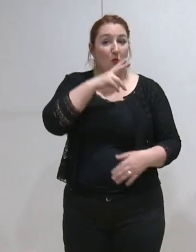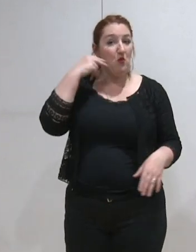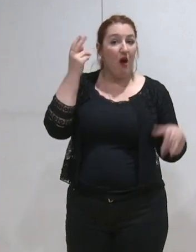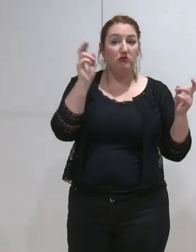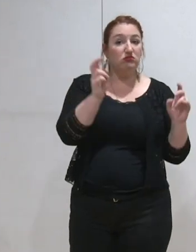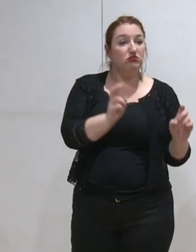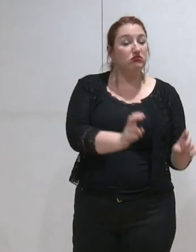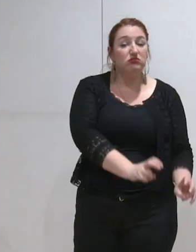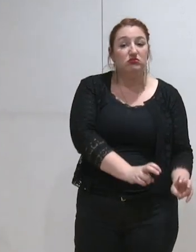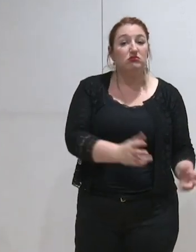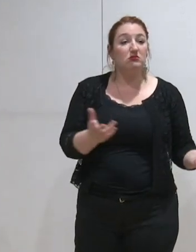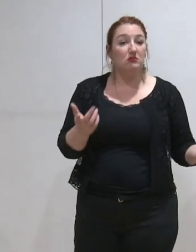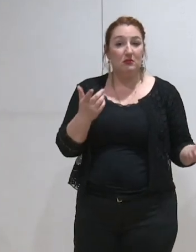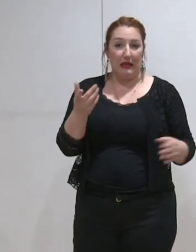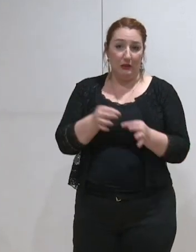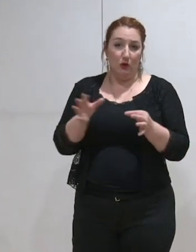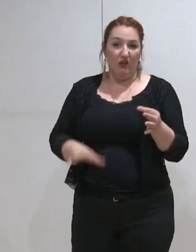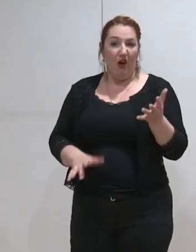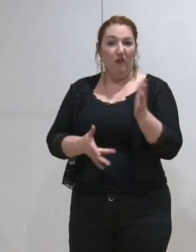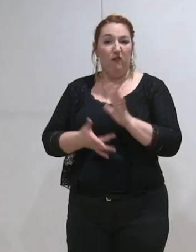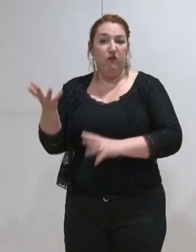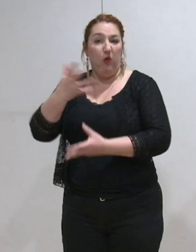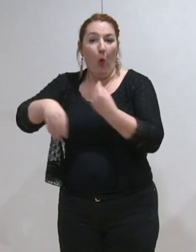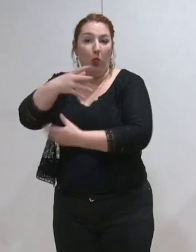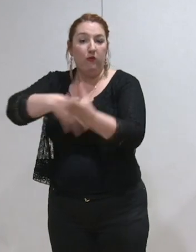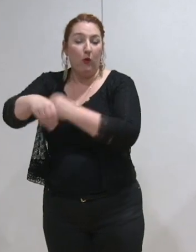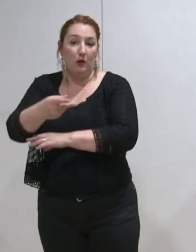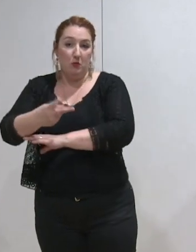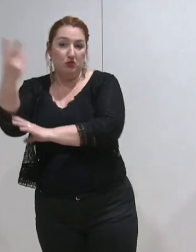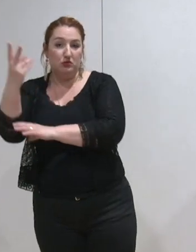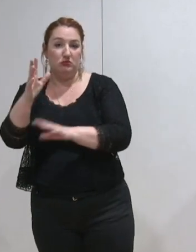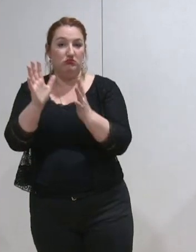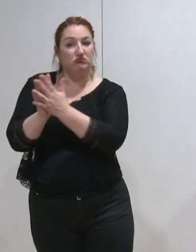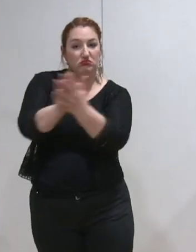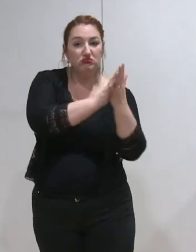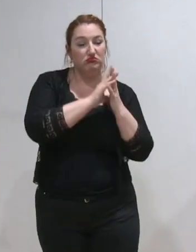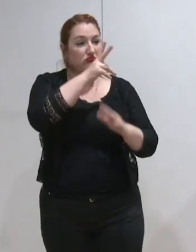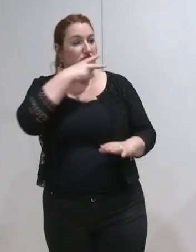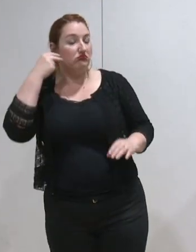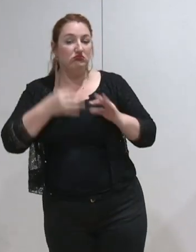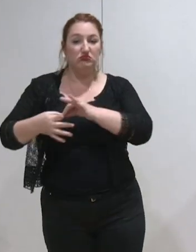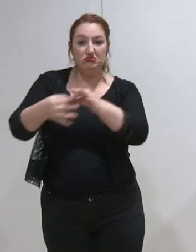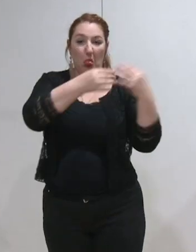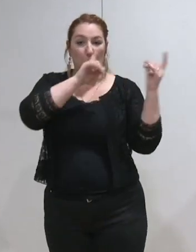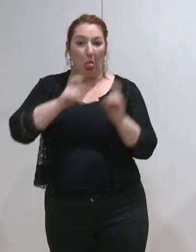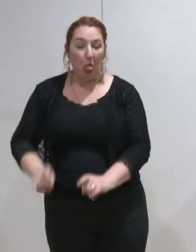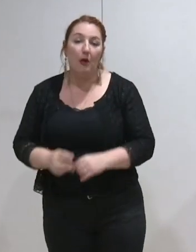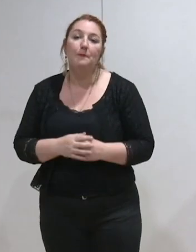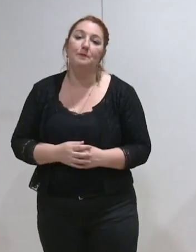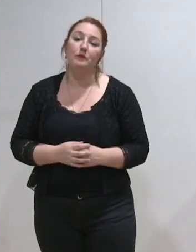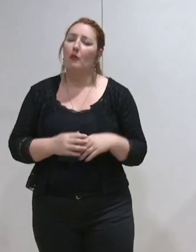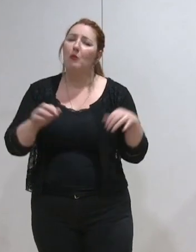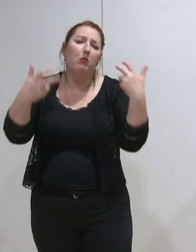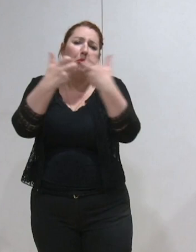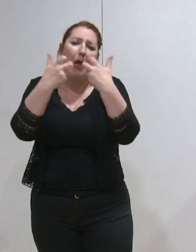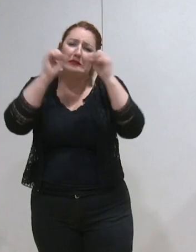sait en terme de fraude et de déshumanisation des rapports sociaux et on pourrait multiplier les exemples alors il nous paraît donc